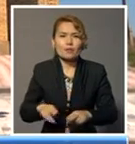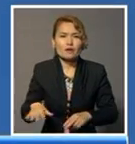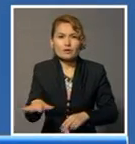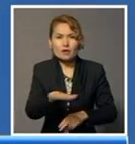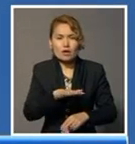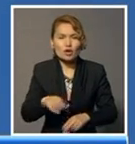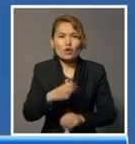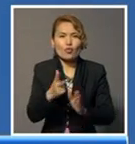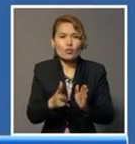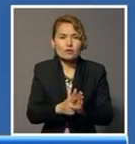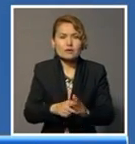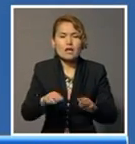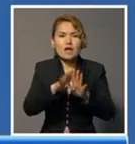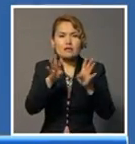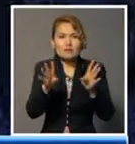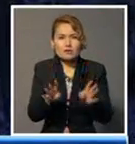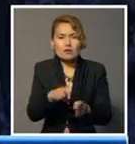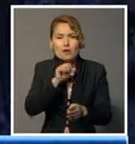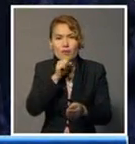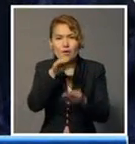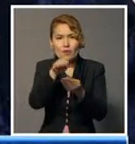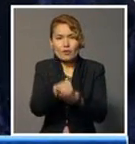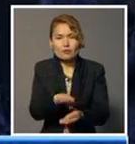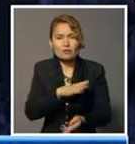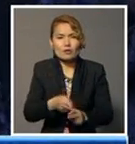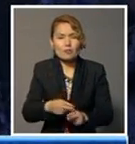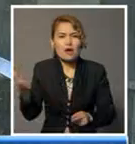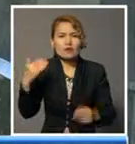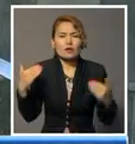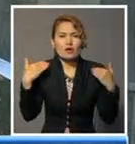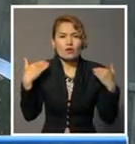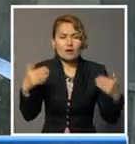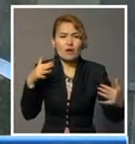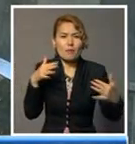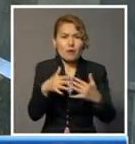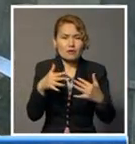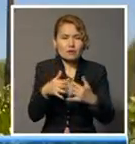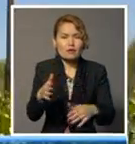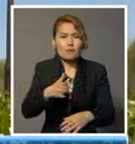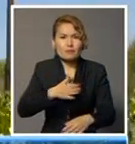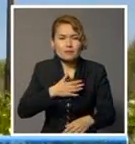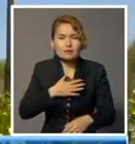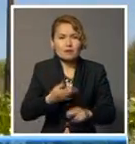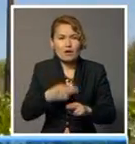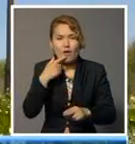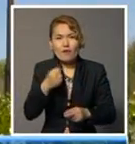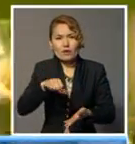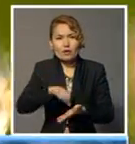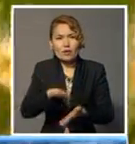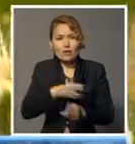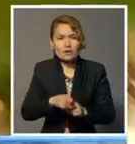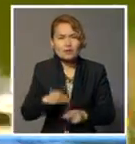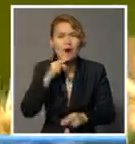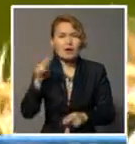18 әулие жерленген. Жоңғарларға қарсы қол бастаған батыр Балпық би мен 10 жасында бала би атанған Айту би кесенесі де осында. Қытайға елші болып